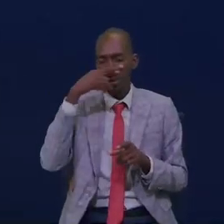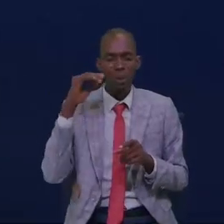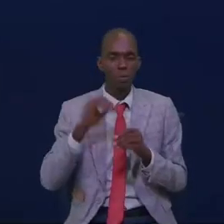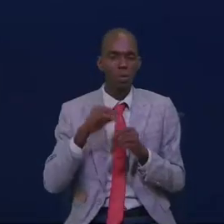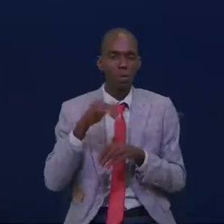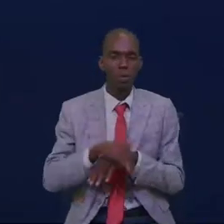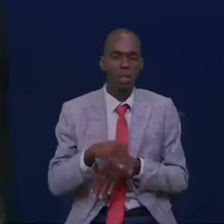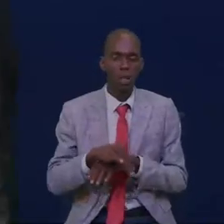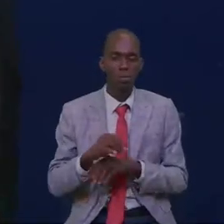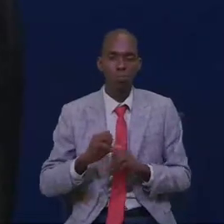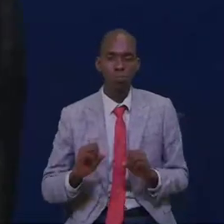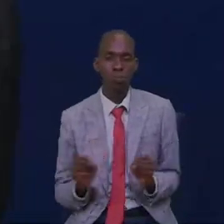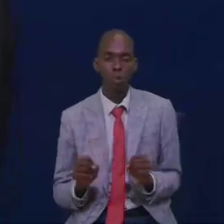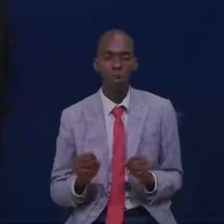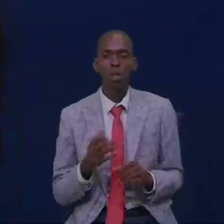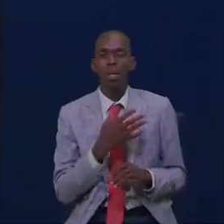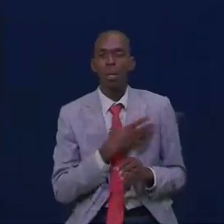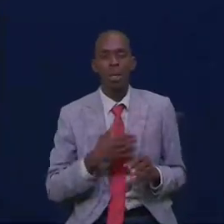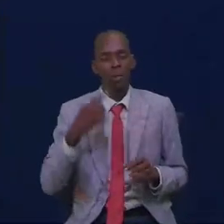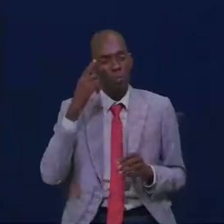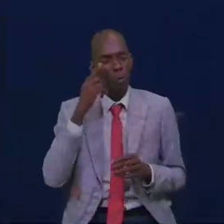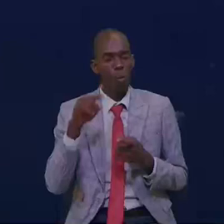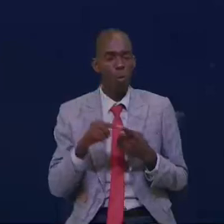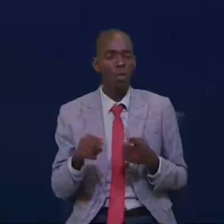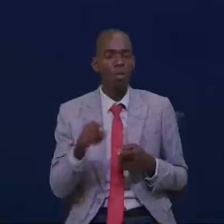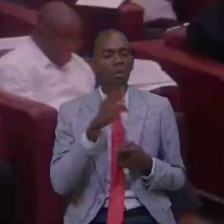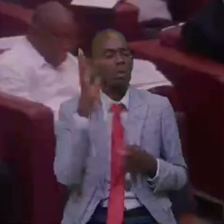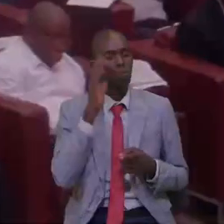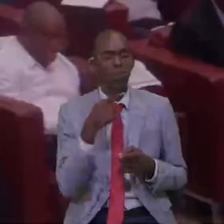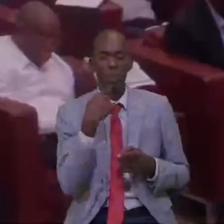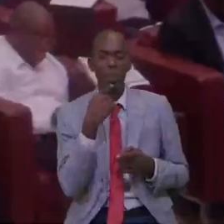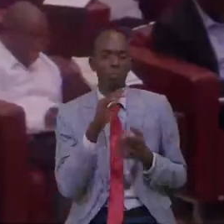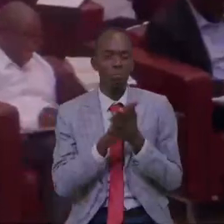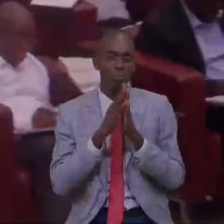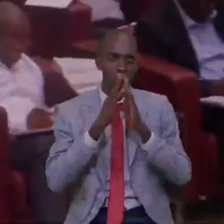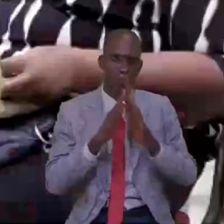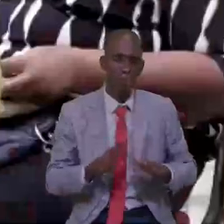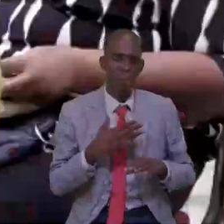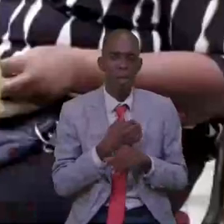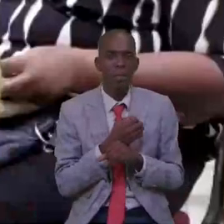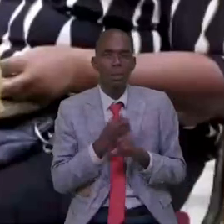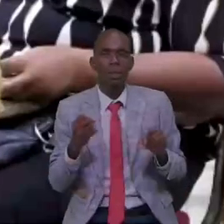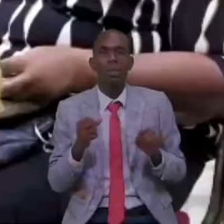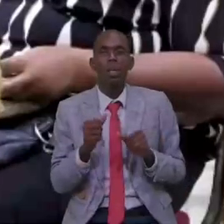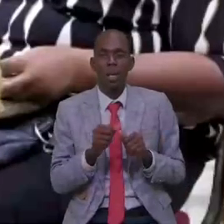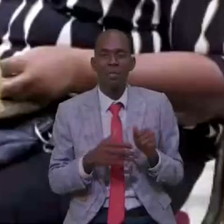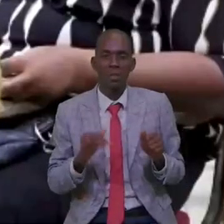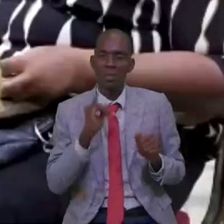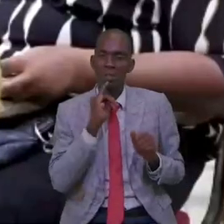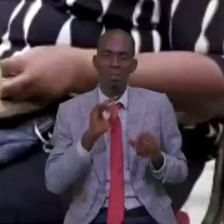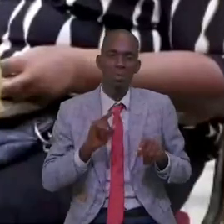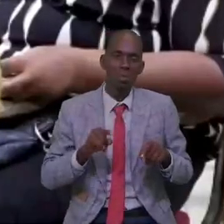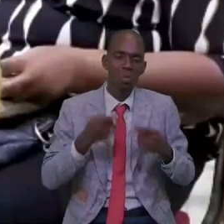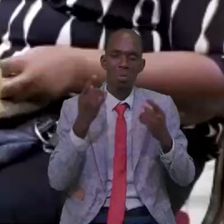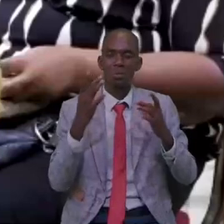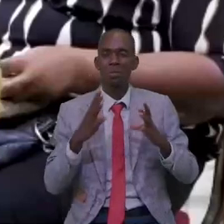dit, quand les hommes diront paix et sûreté, que tout va bien,